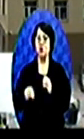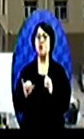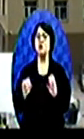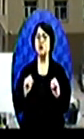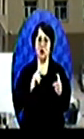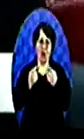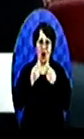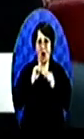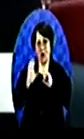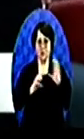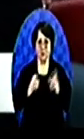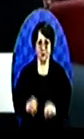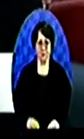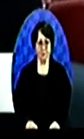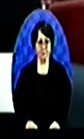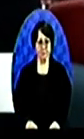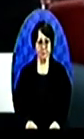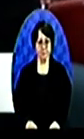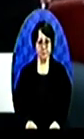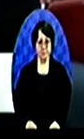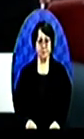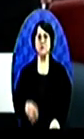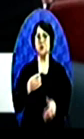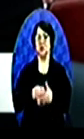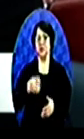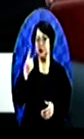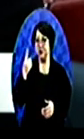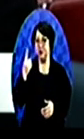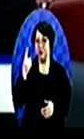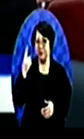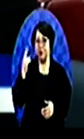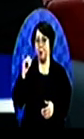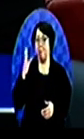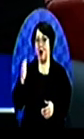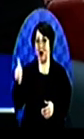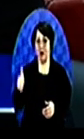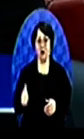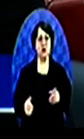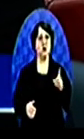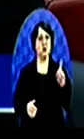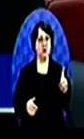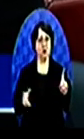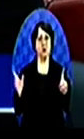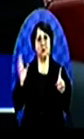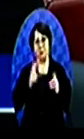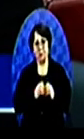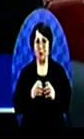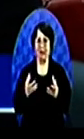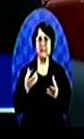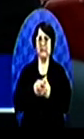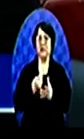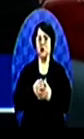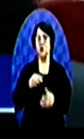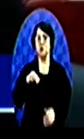хөндлөө. Бид нар нэг ямаараа нөгөөг ингээд яагаад таймаргүй байна. Та энэ дээр нэг онцгой анхаарч өгөөч. Хоёрдугаар нь түүцний асуудал одоо